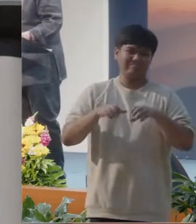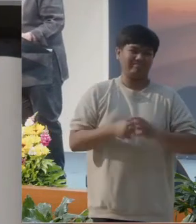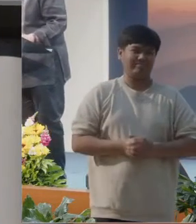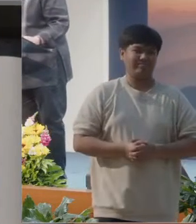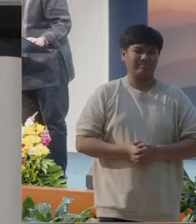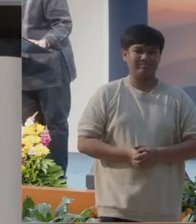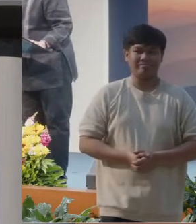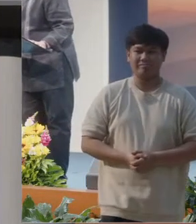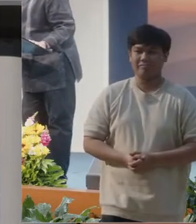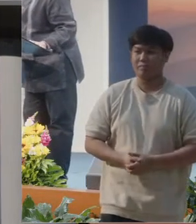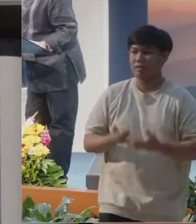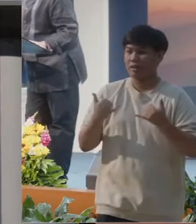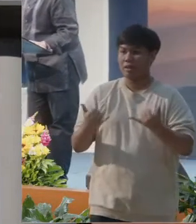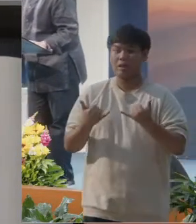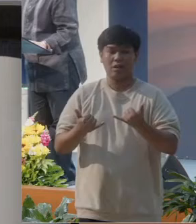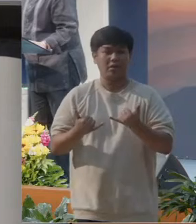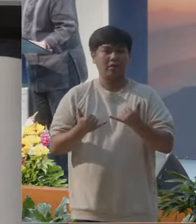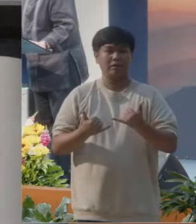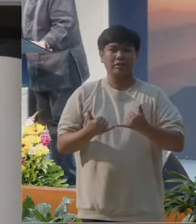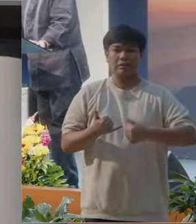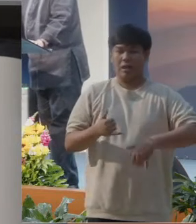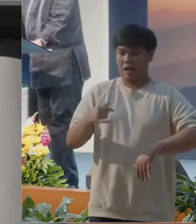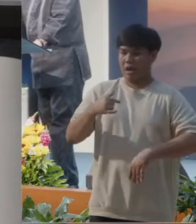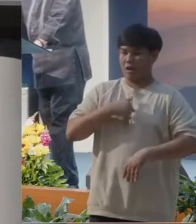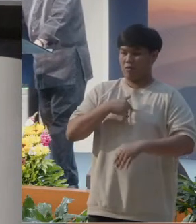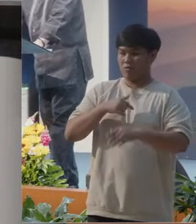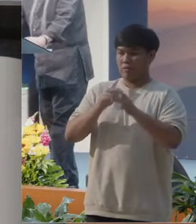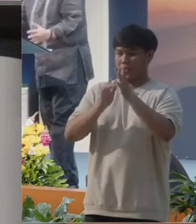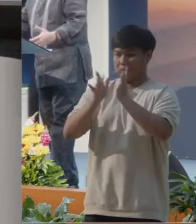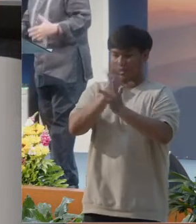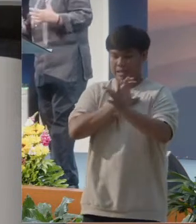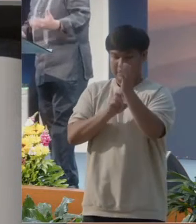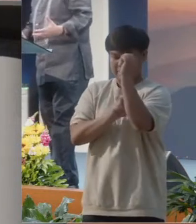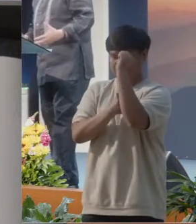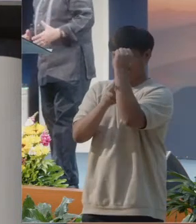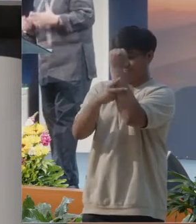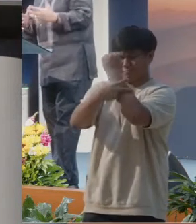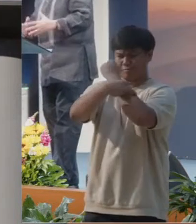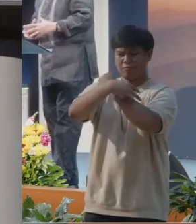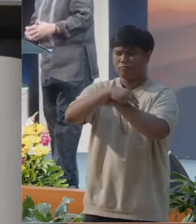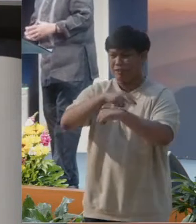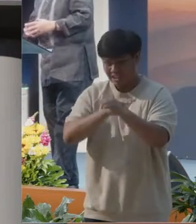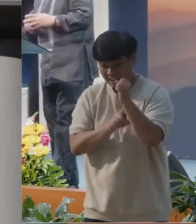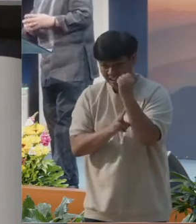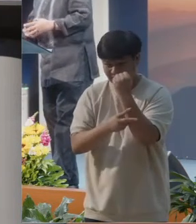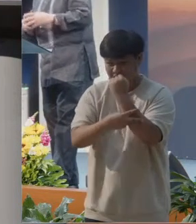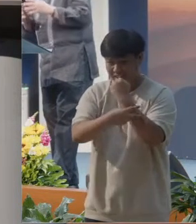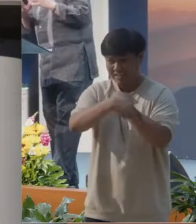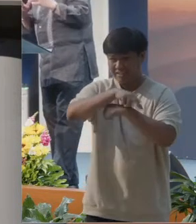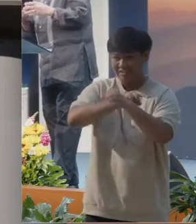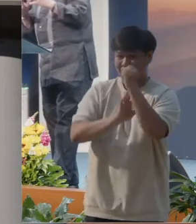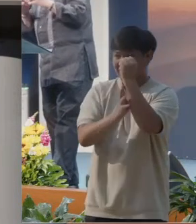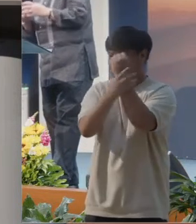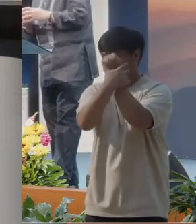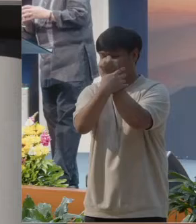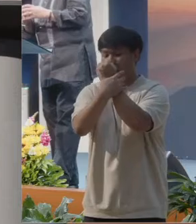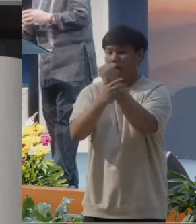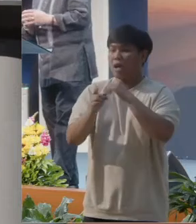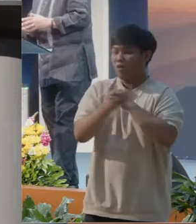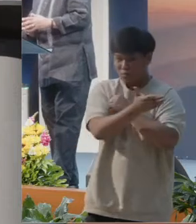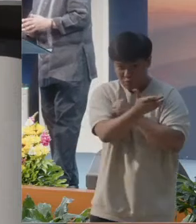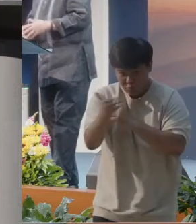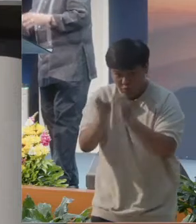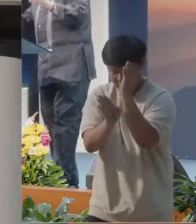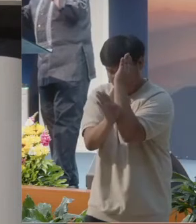ng ubas. Sabi, I am the vine and you are the branches. Whoever abides in me and I in him, he is it that bears